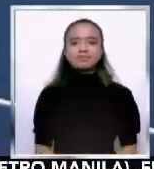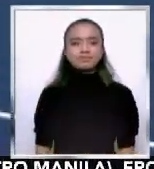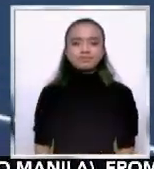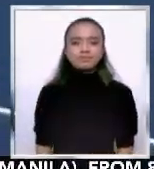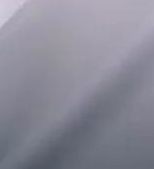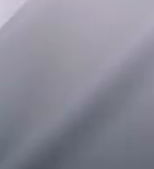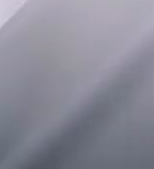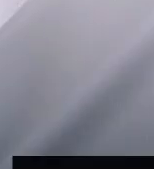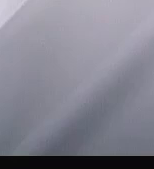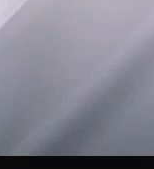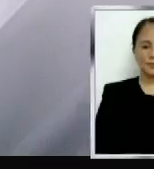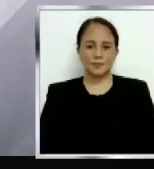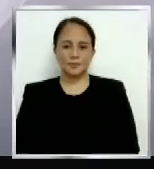Oras.